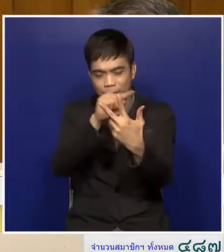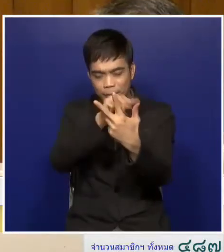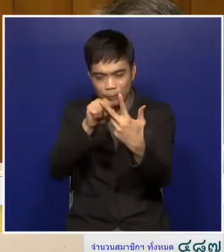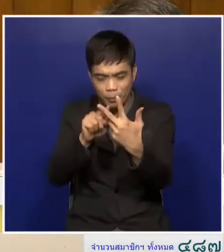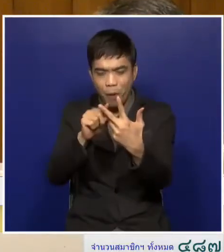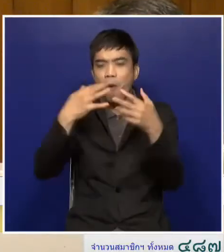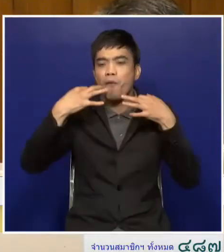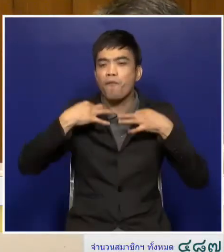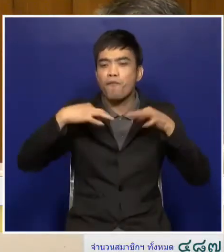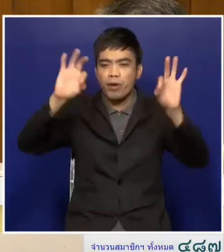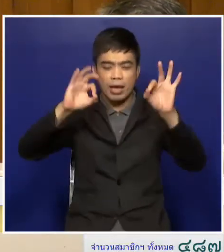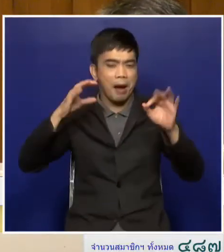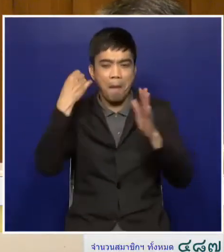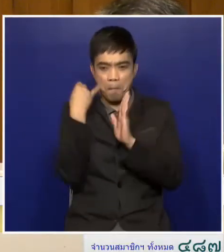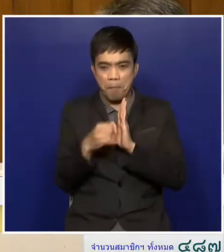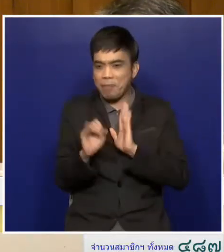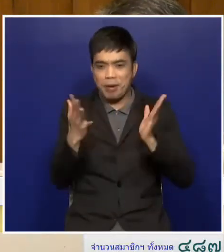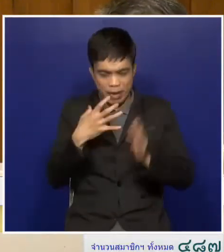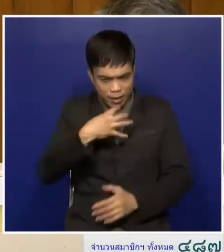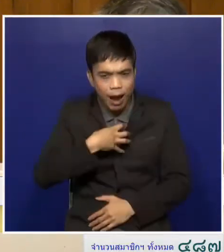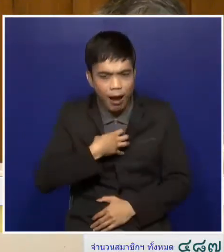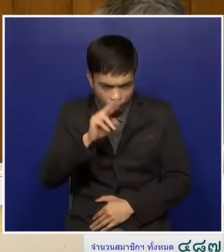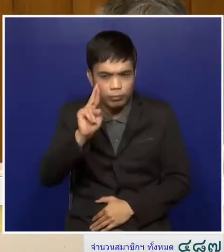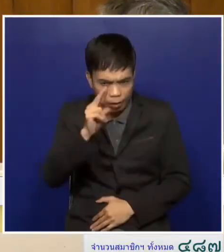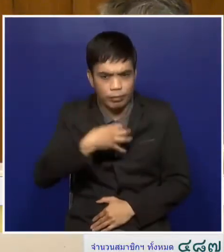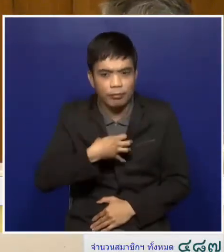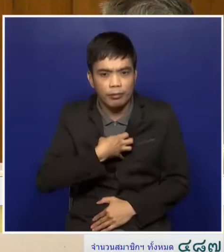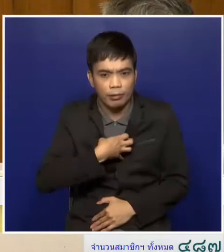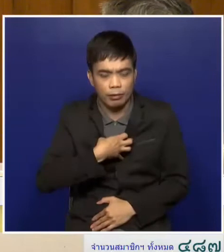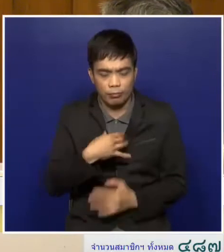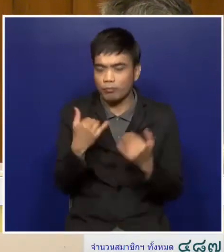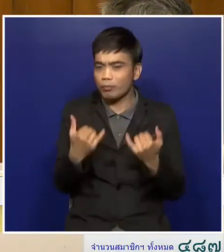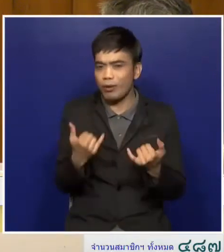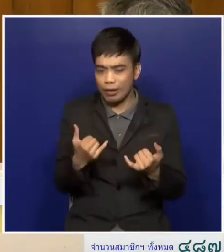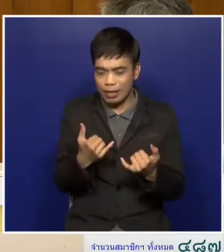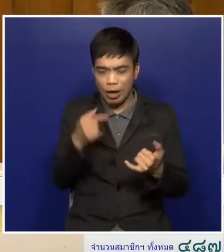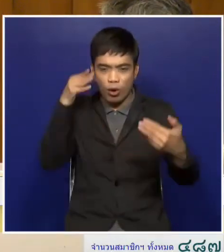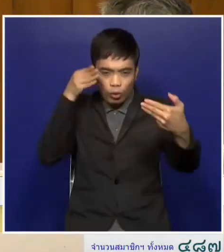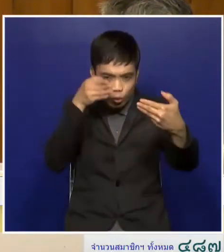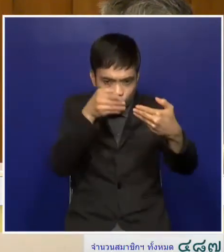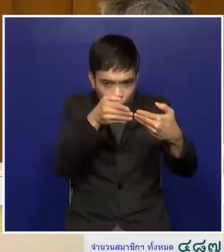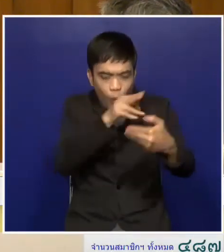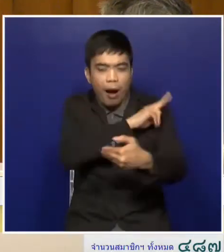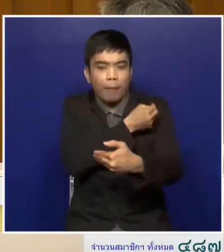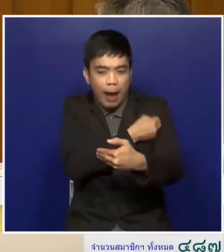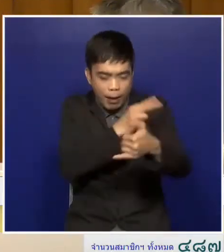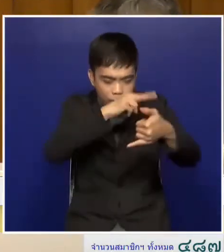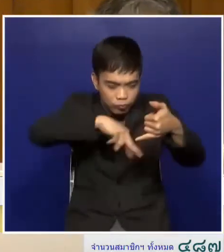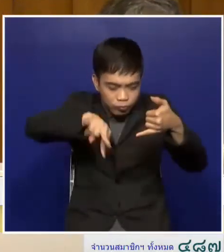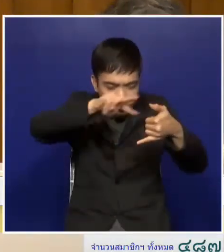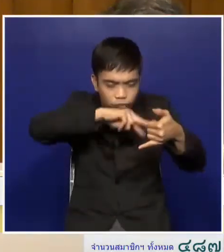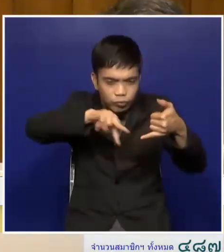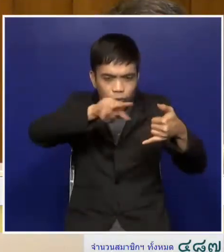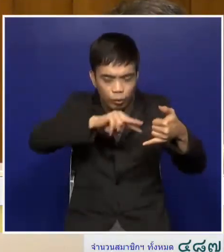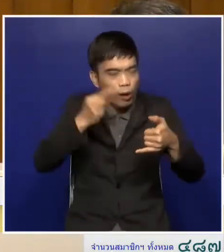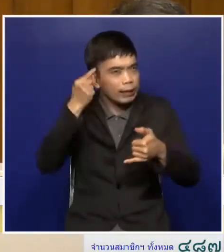เสรี nochmal วันนี้ก่เสรี thangการแพทย์นั้น scheintตองมหาทางธรรม โดยท่าน